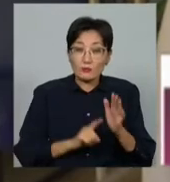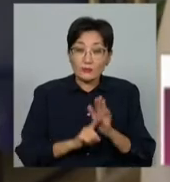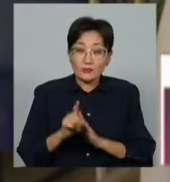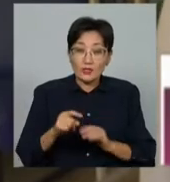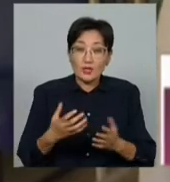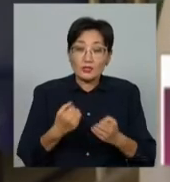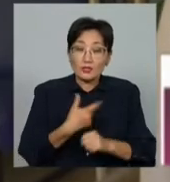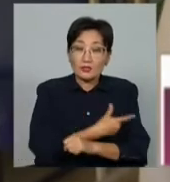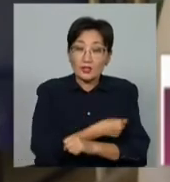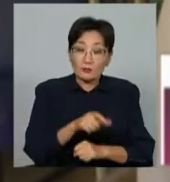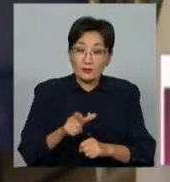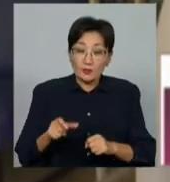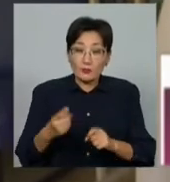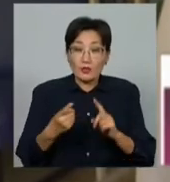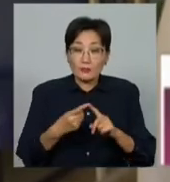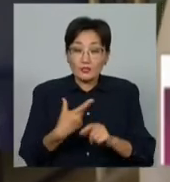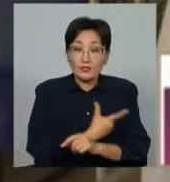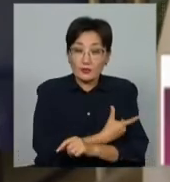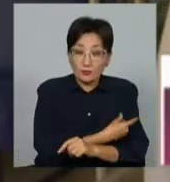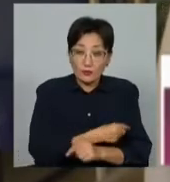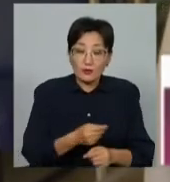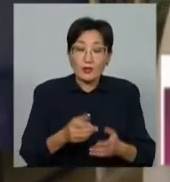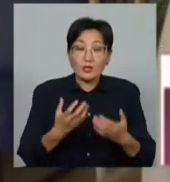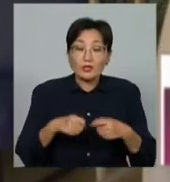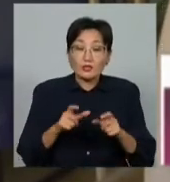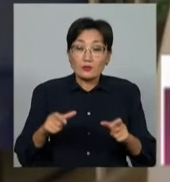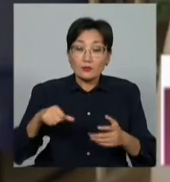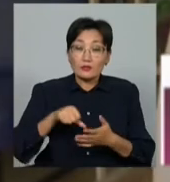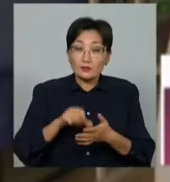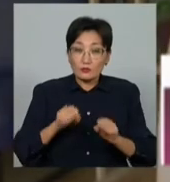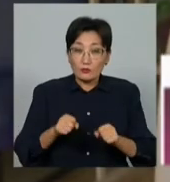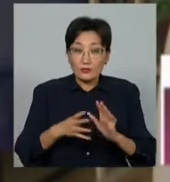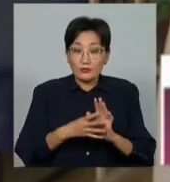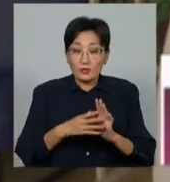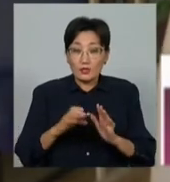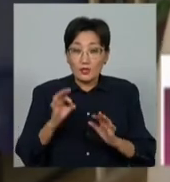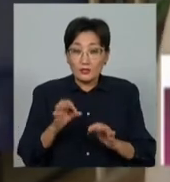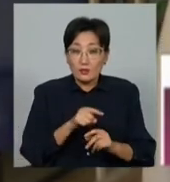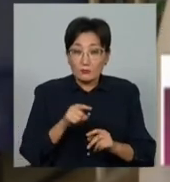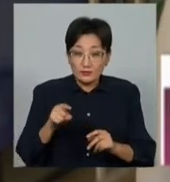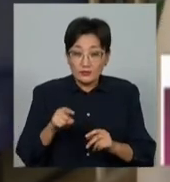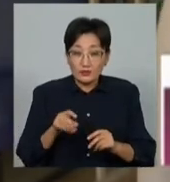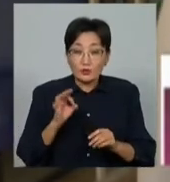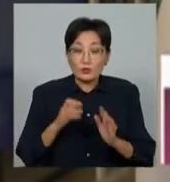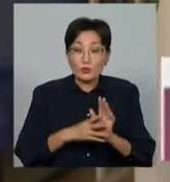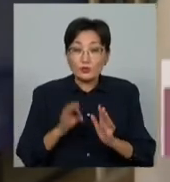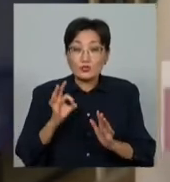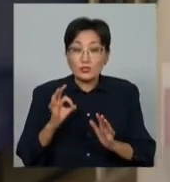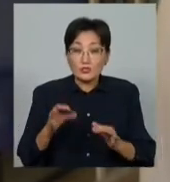алған адамдар, яғни бірінші этапты алған адамдар ғана қатыса алады. 9-шы қазанға дейін. 9-шы қазан күні